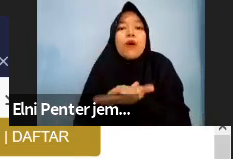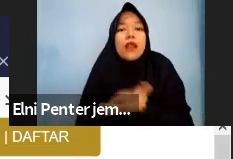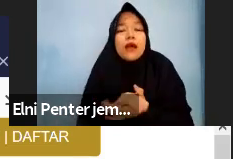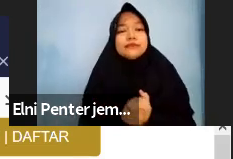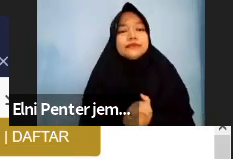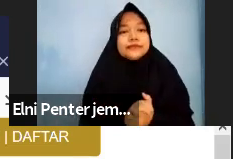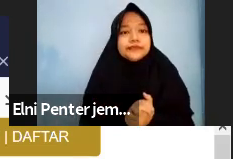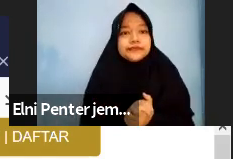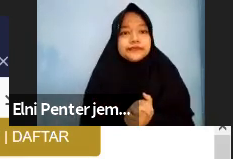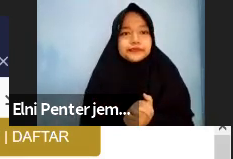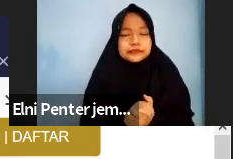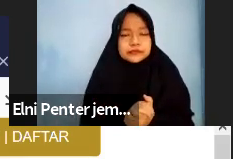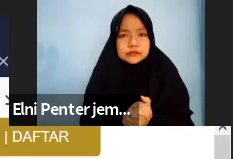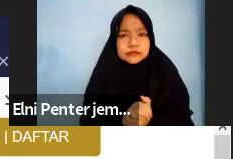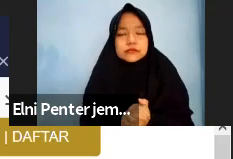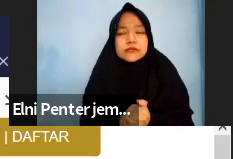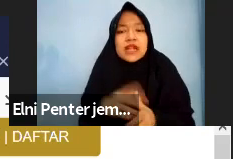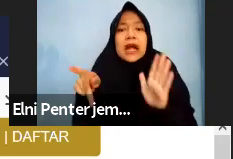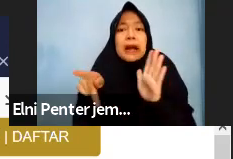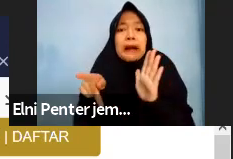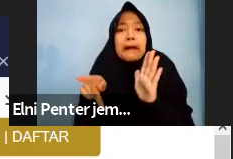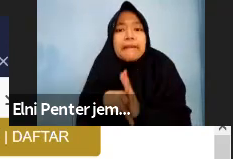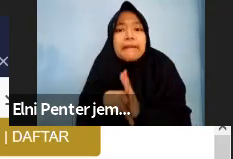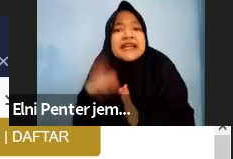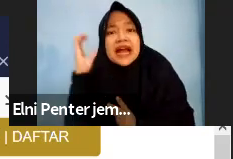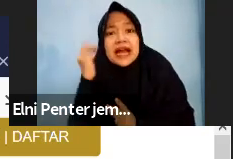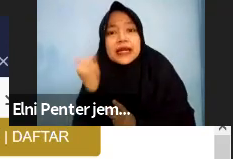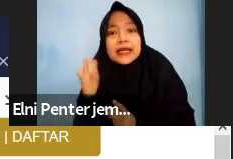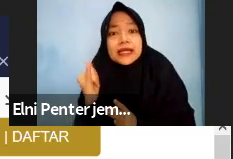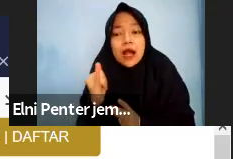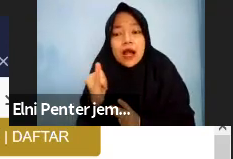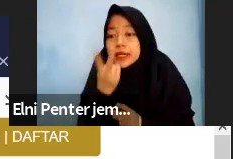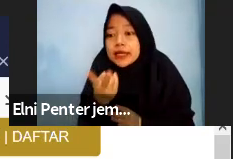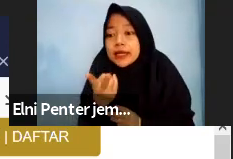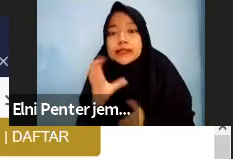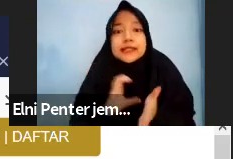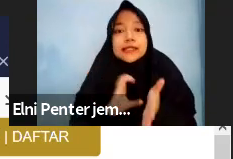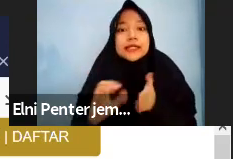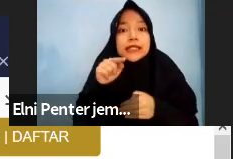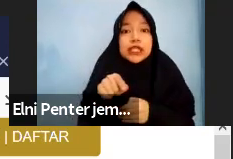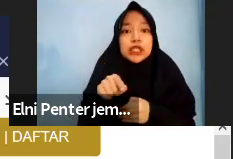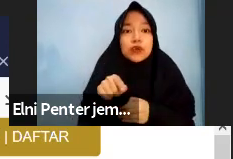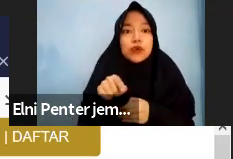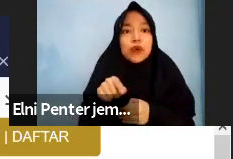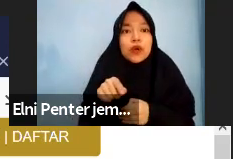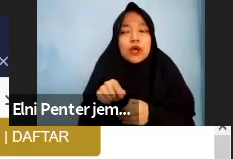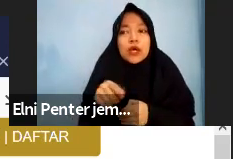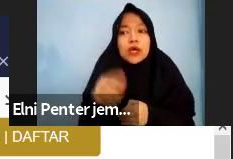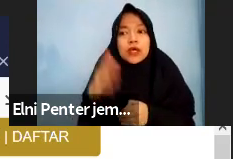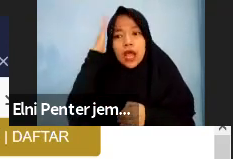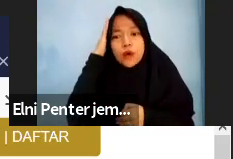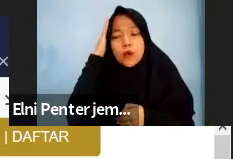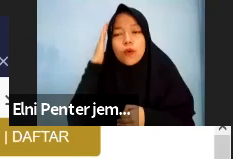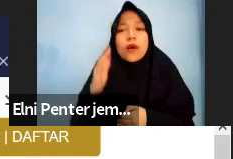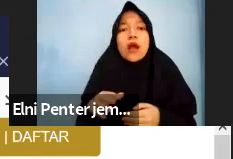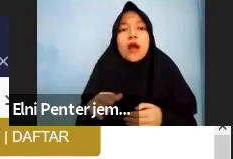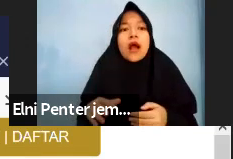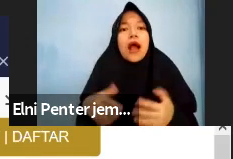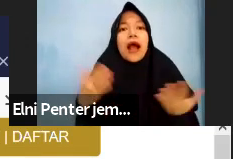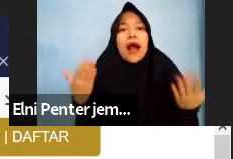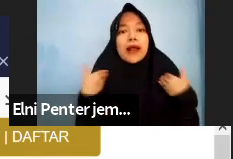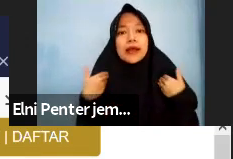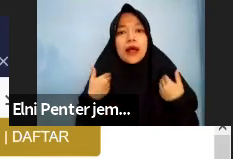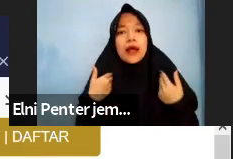sudah sudah terbawa ini di dalam ke diluar kelas XII kantin anak-anak berkumpul membahas sesuatu hal ini bisa